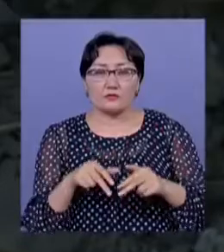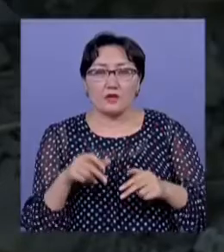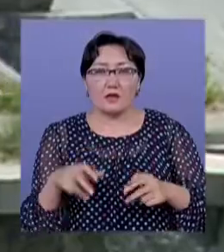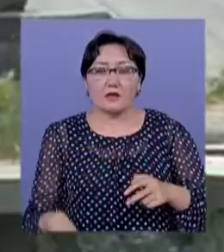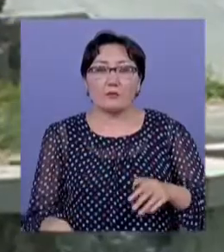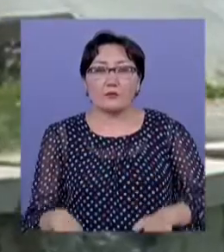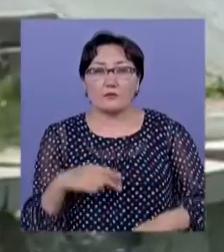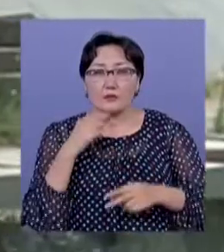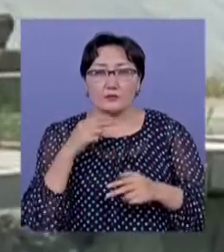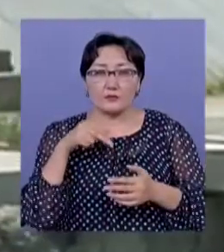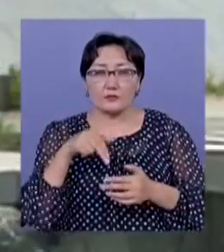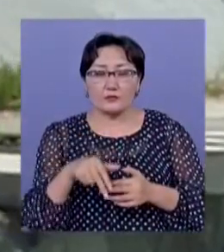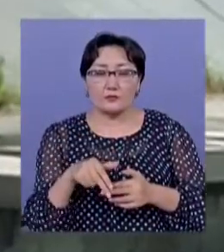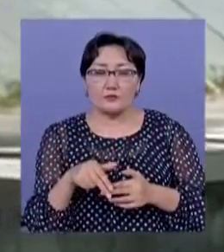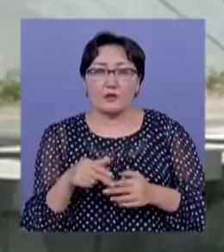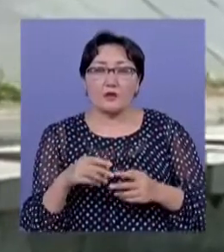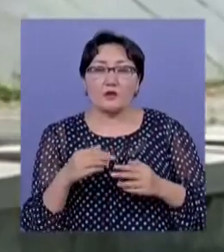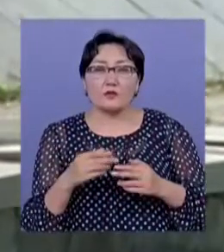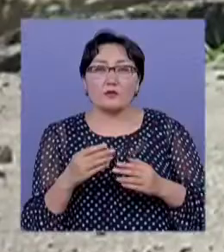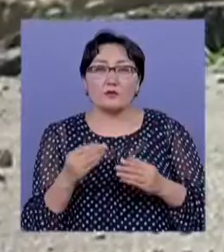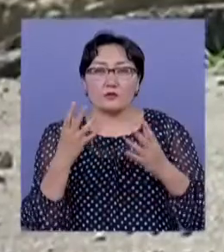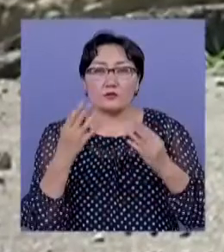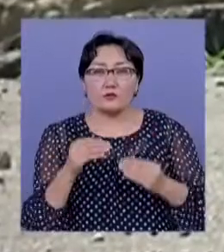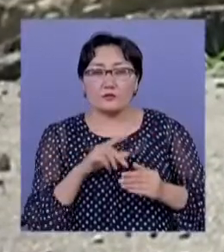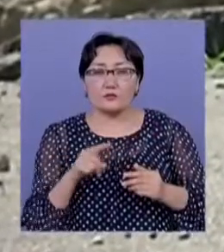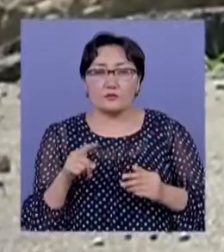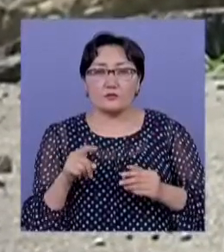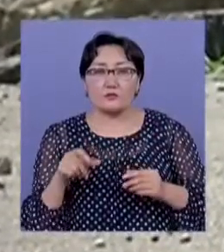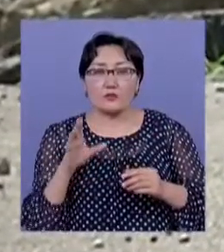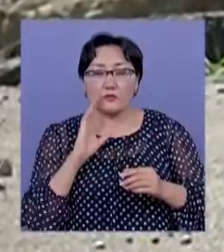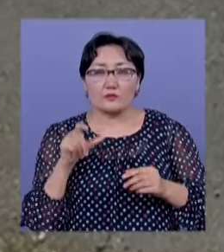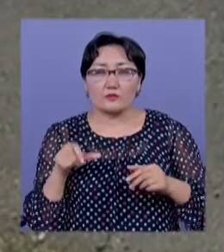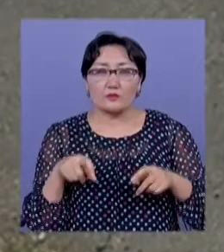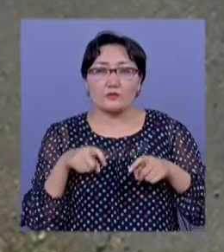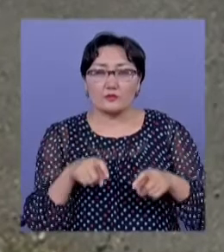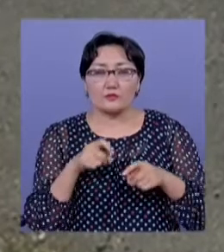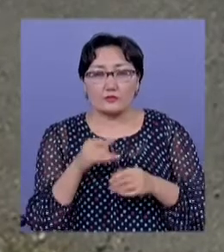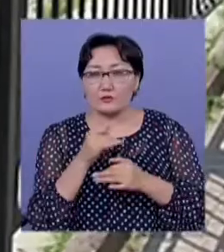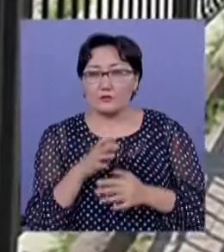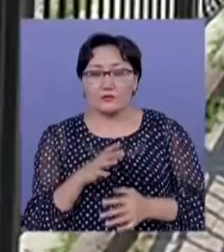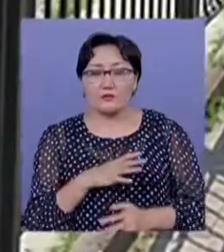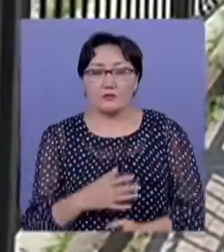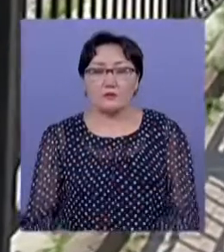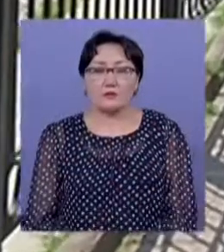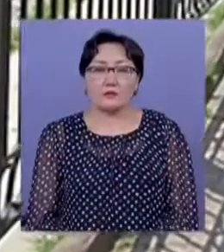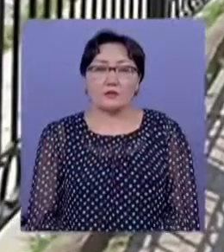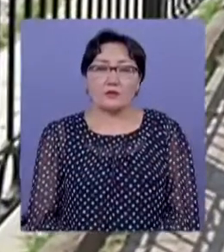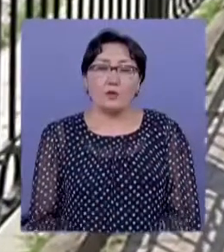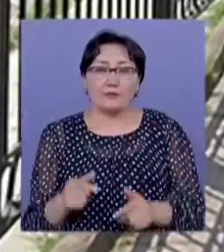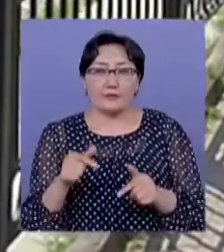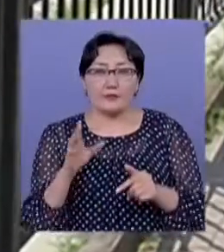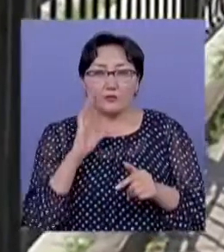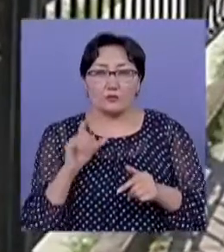аяғымызды абайлап басатын болдық дейді. Тіпті күн ұзарғалы өзеннің бойымен жүгіруді доғарыпты. Мен осы